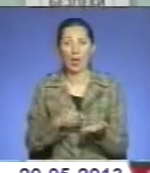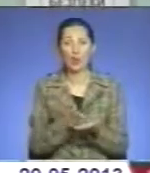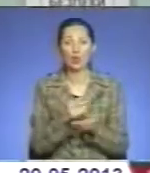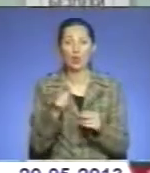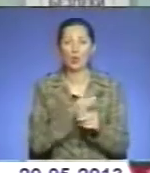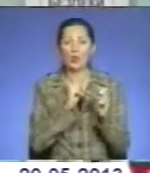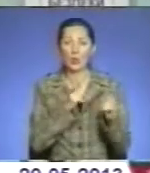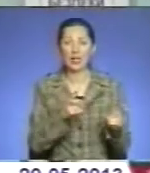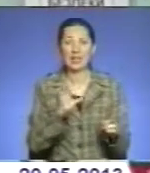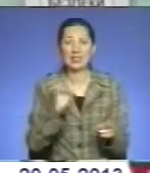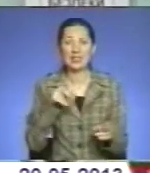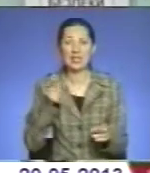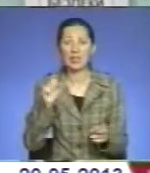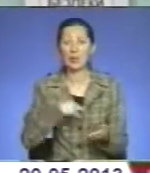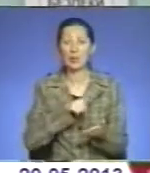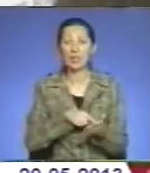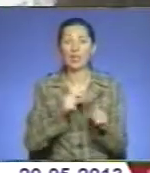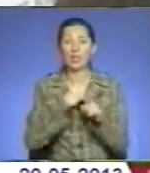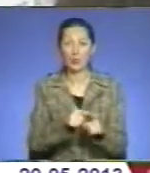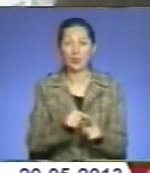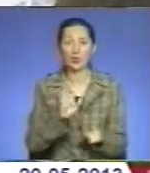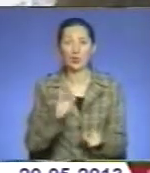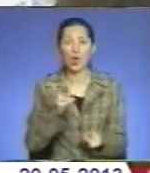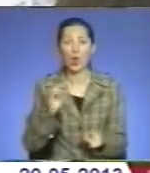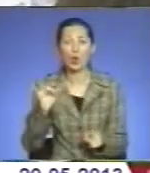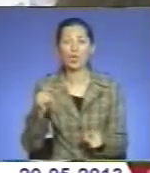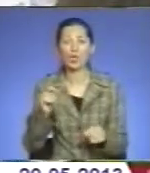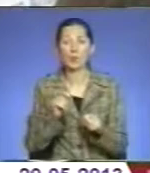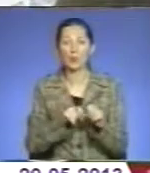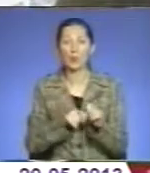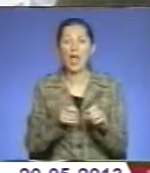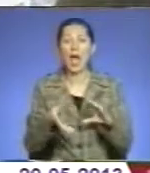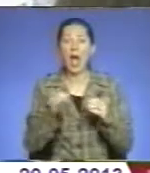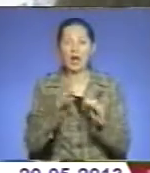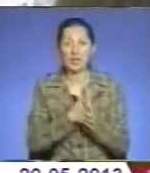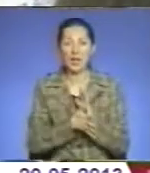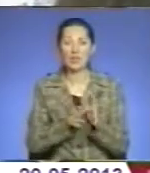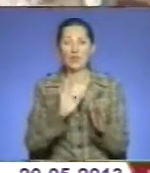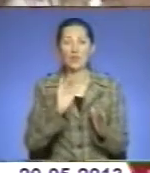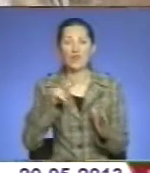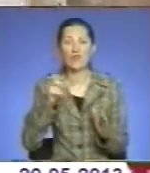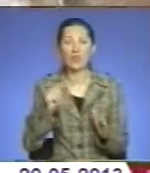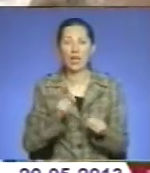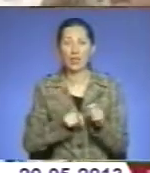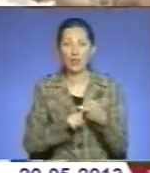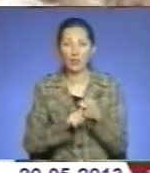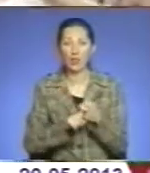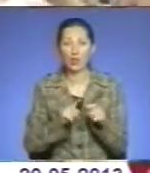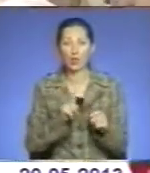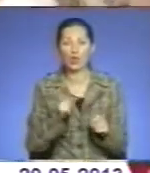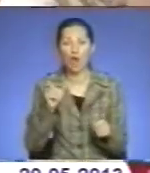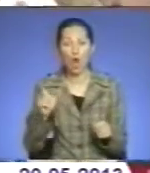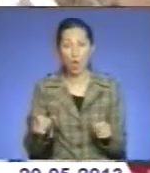СНІД, питання і відповіді. Валентина Кушнір визначає аналіз на ВІЛ-інфекцію. Чи людина інфікована, можна переконатись